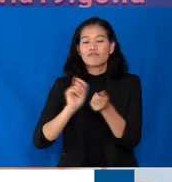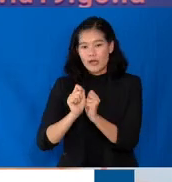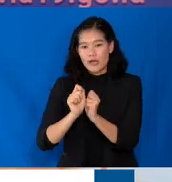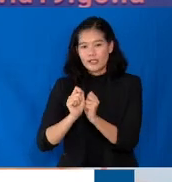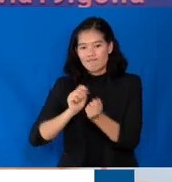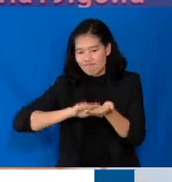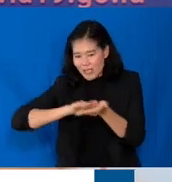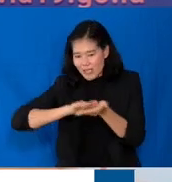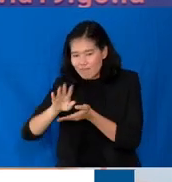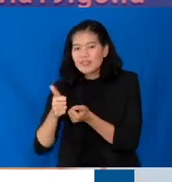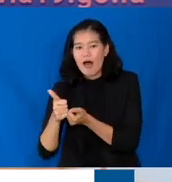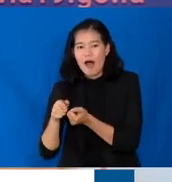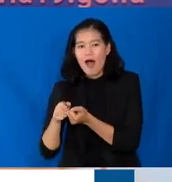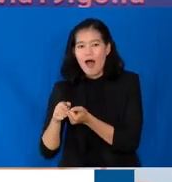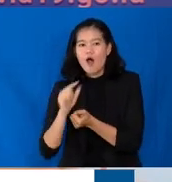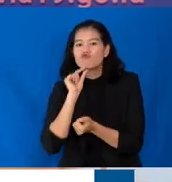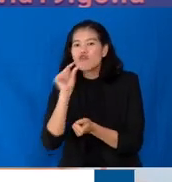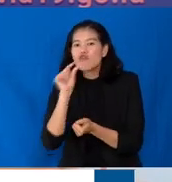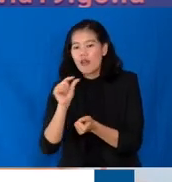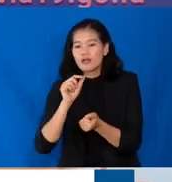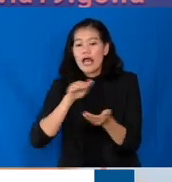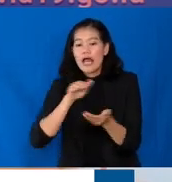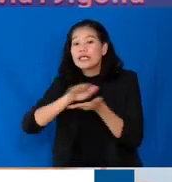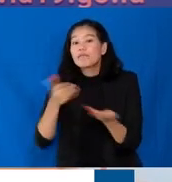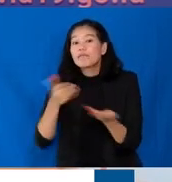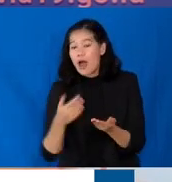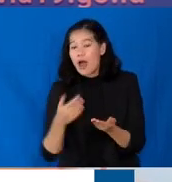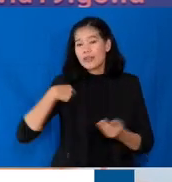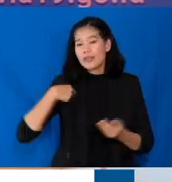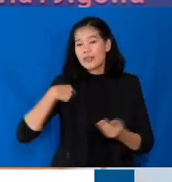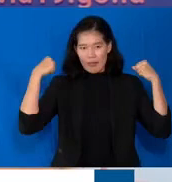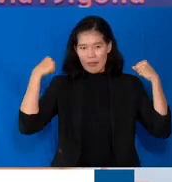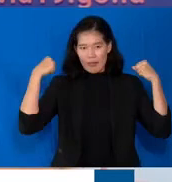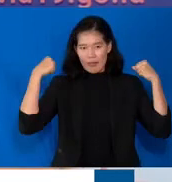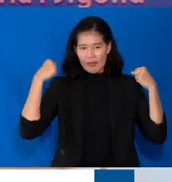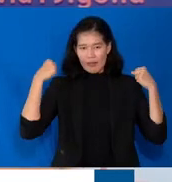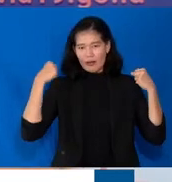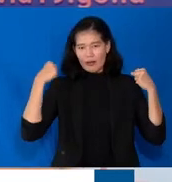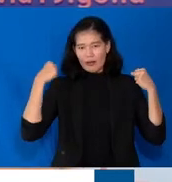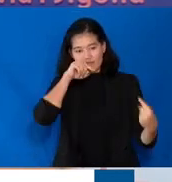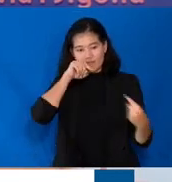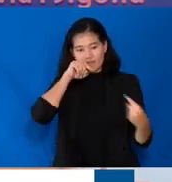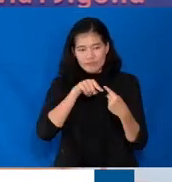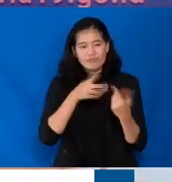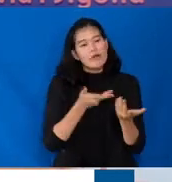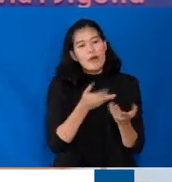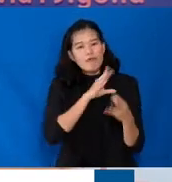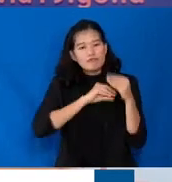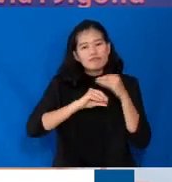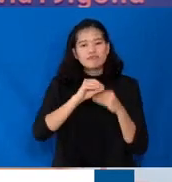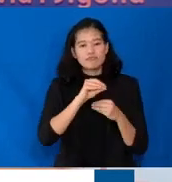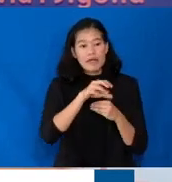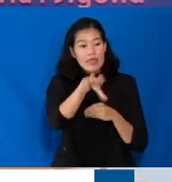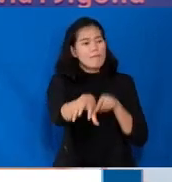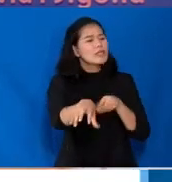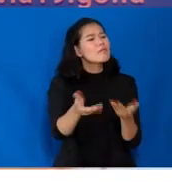ini dapat mengusulkan kepada Menteri Kesehatan untuk menetapkan pembatasan sosial berskala besar di wilayah